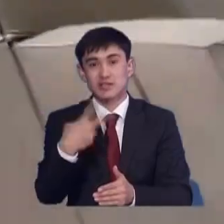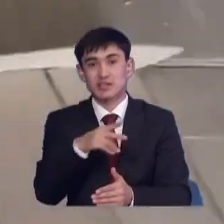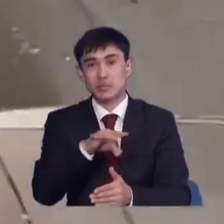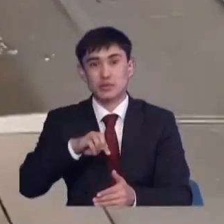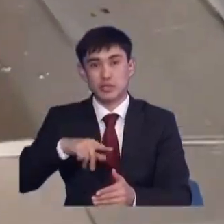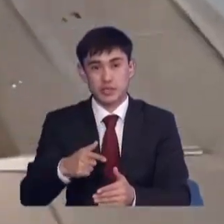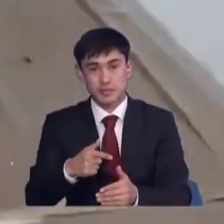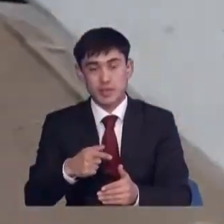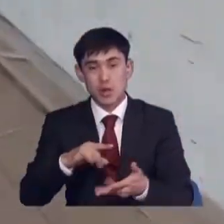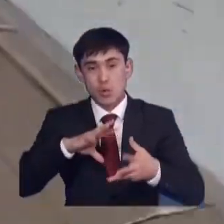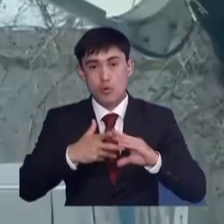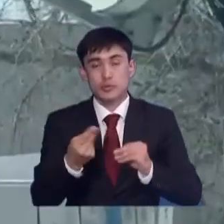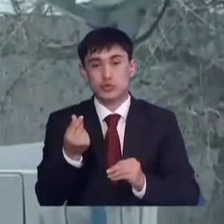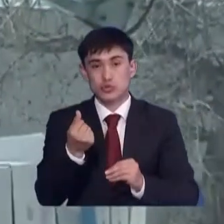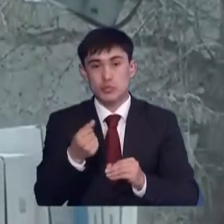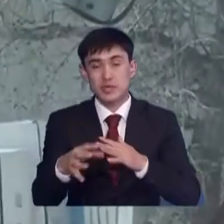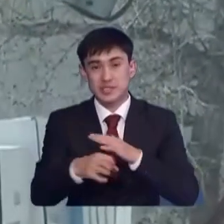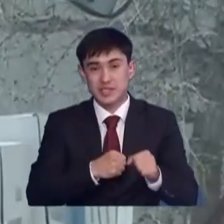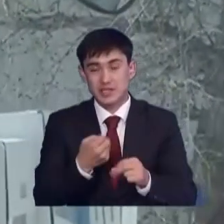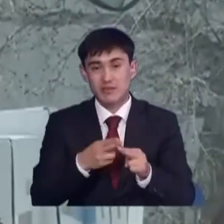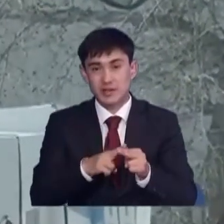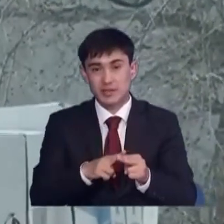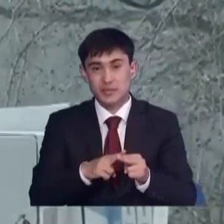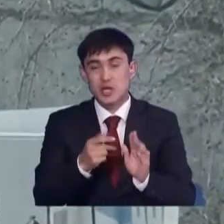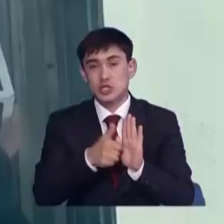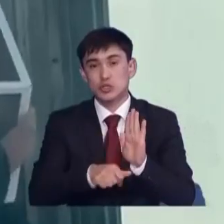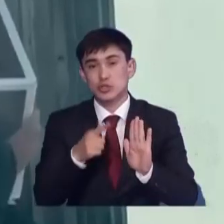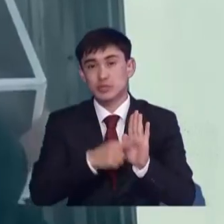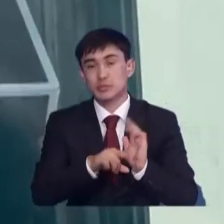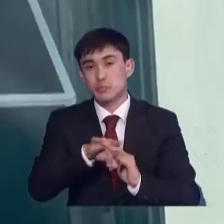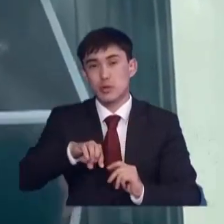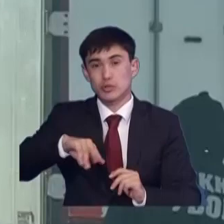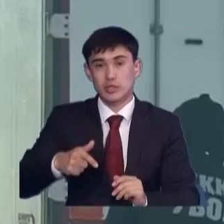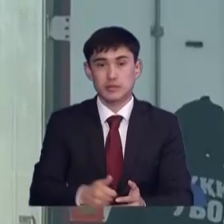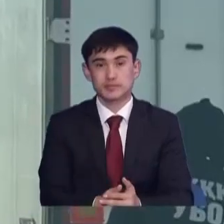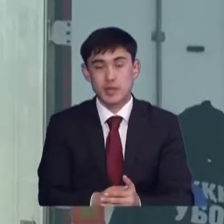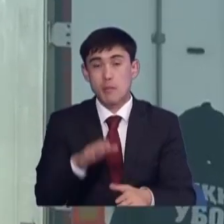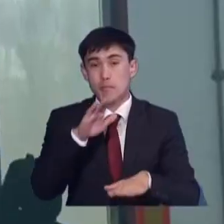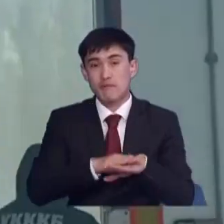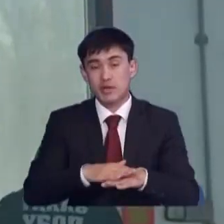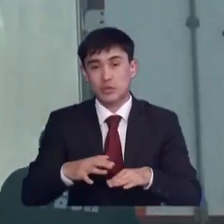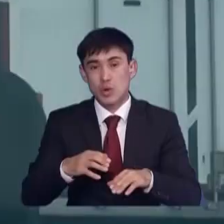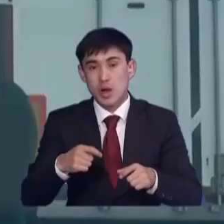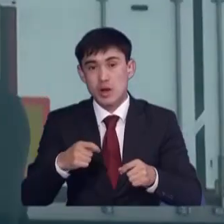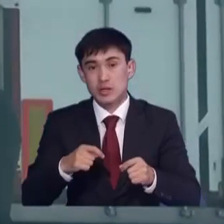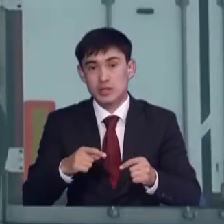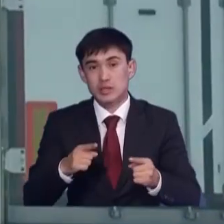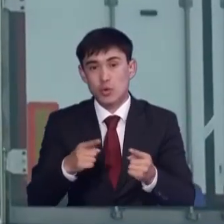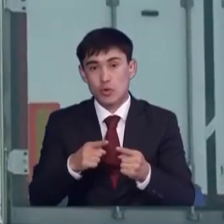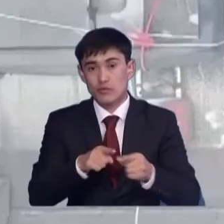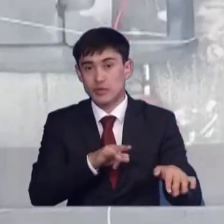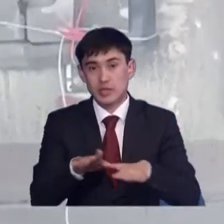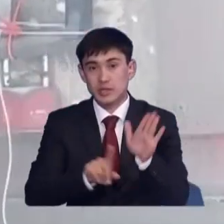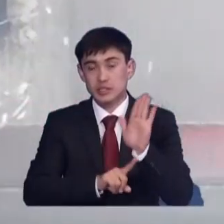тенге. Предварительная общая сумма изъятого товара составила 670 миллионов тенге. По факту контрабанды возбуждено уголовное